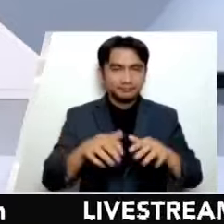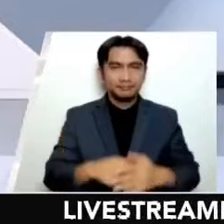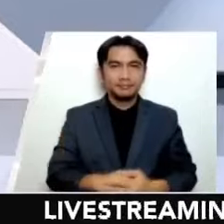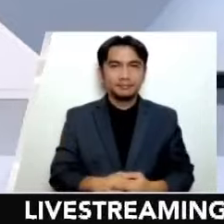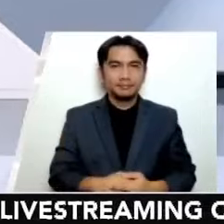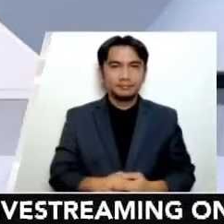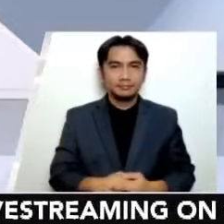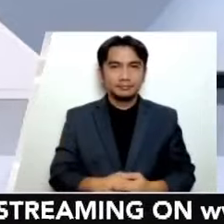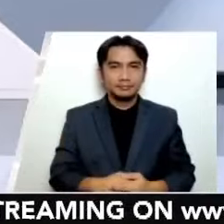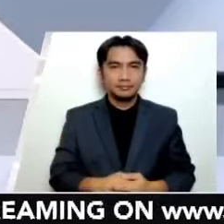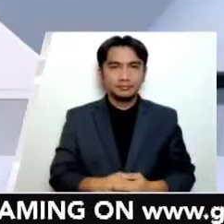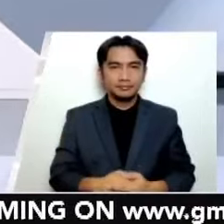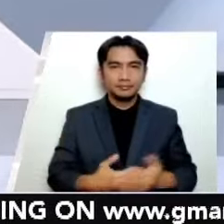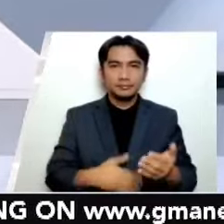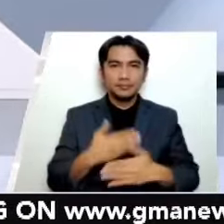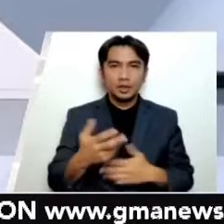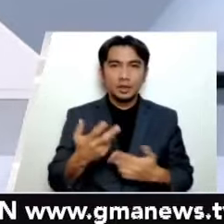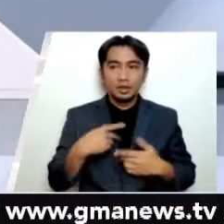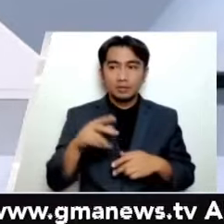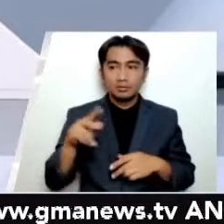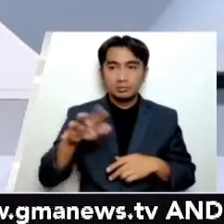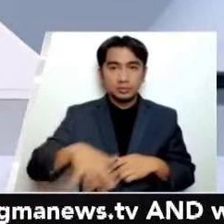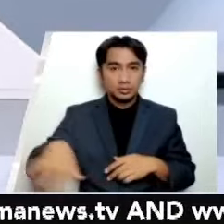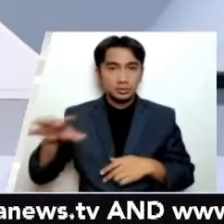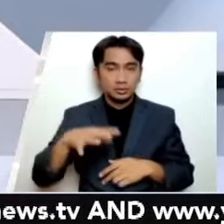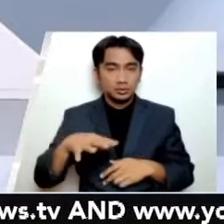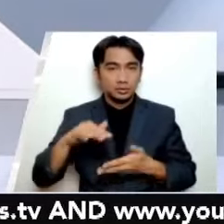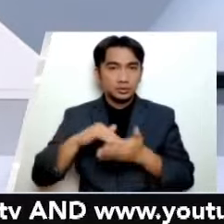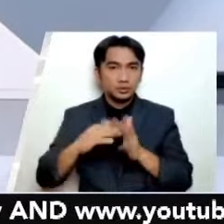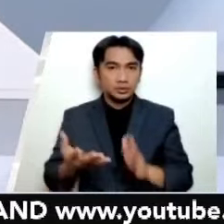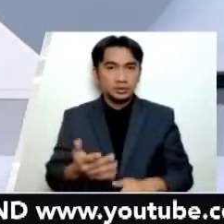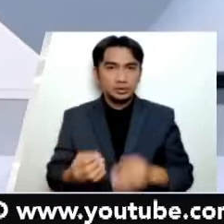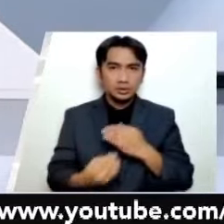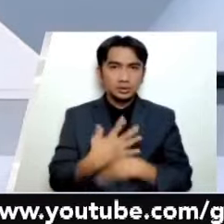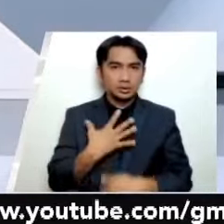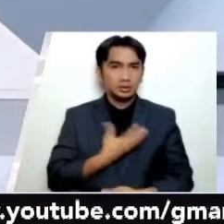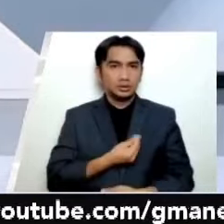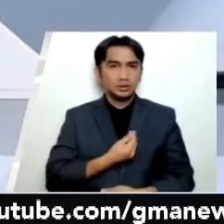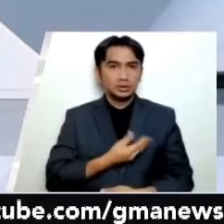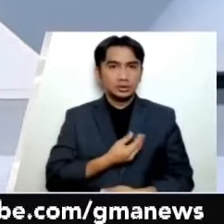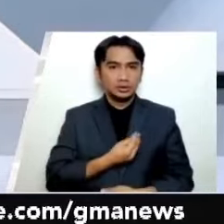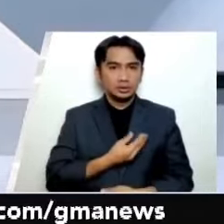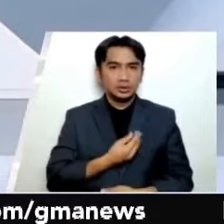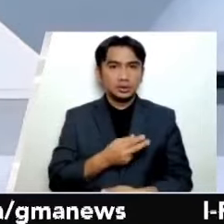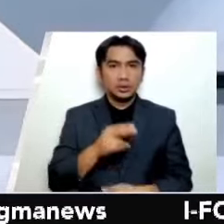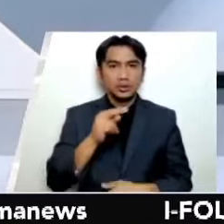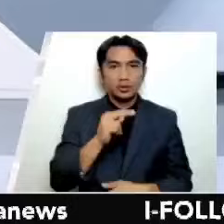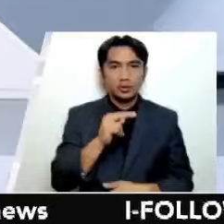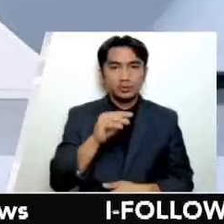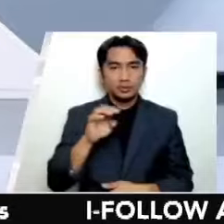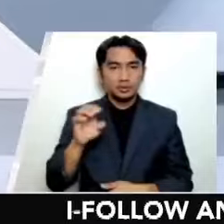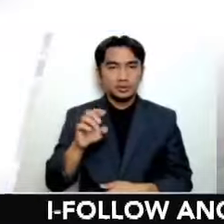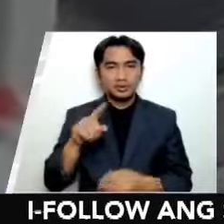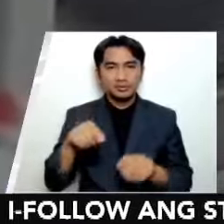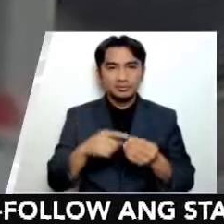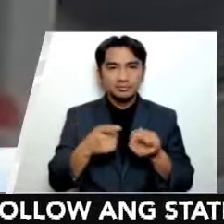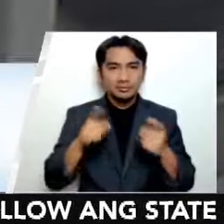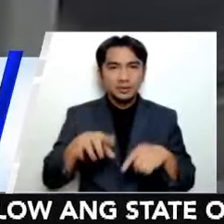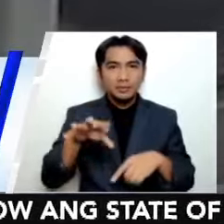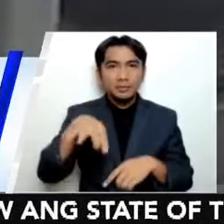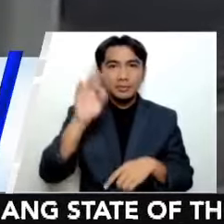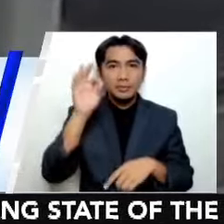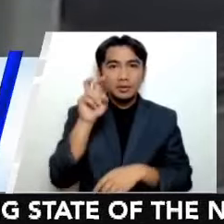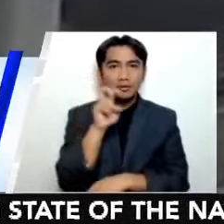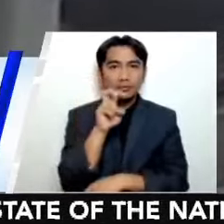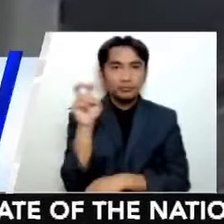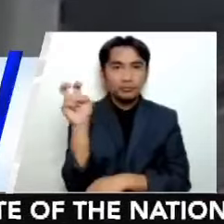Nabalot ng takot ang mga estudyante ng isang eskwelahan sa San Jose City, Nueva Ecija dahil sa isang sawa. Nakita ito sa